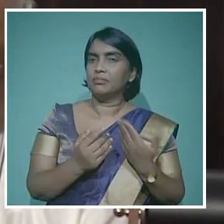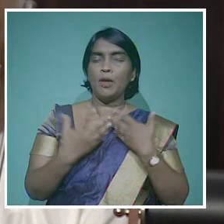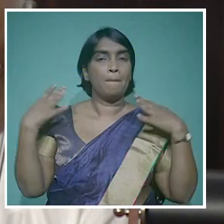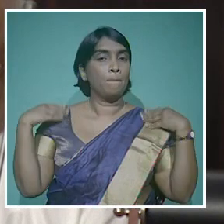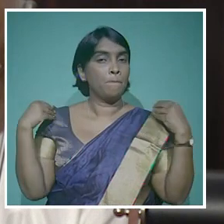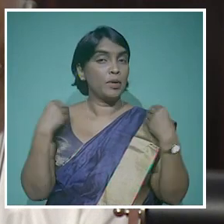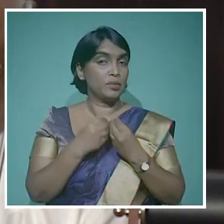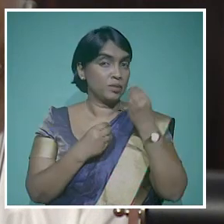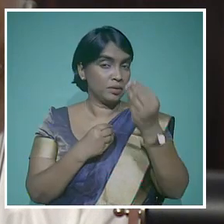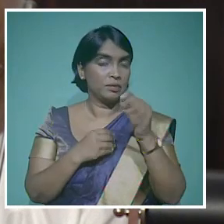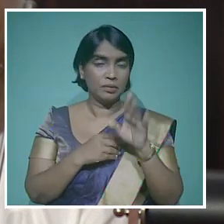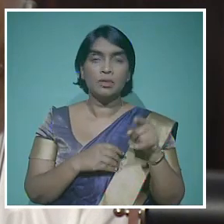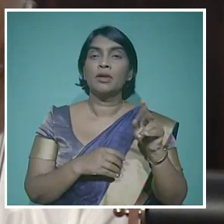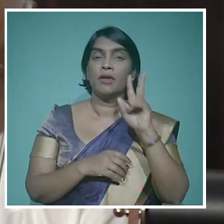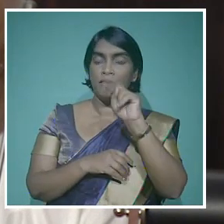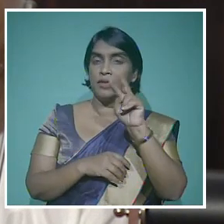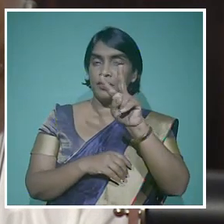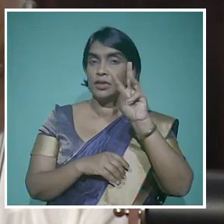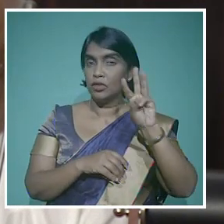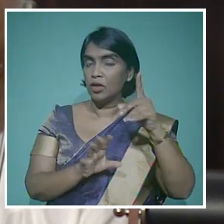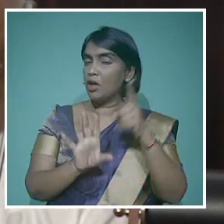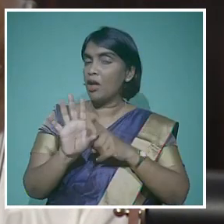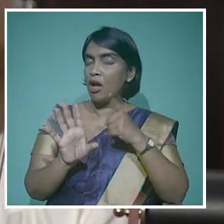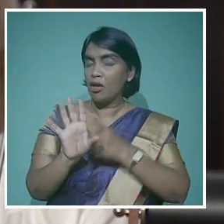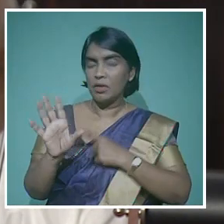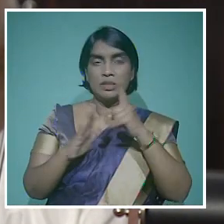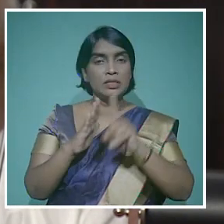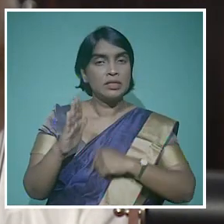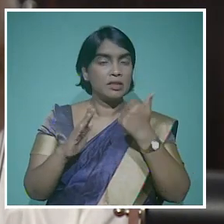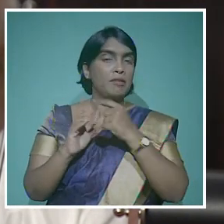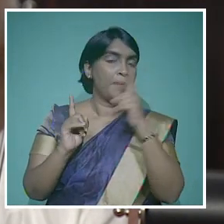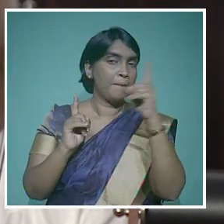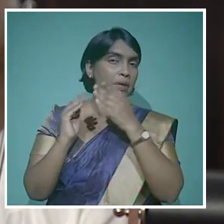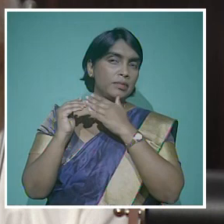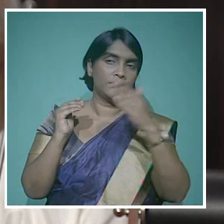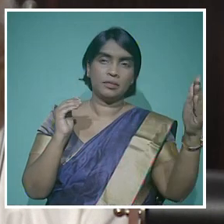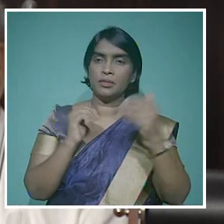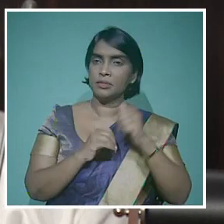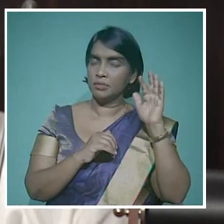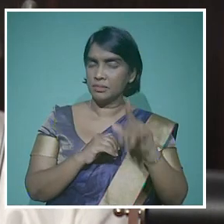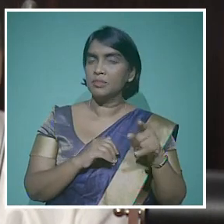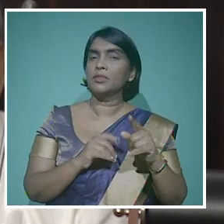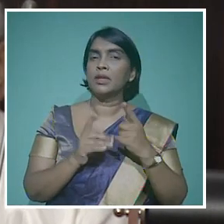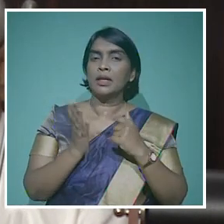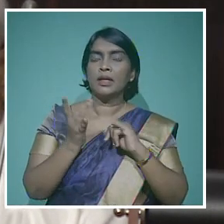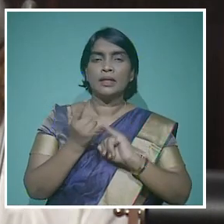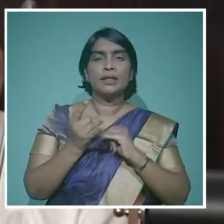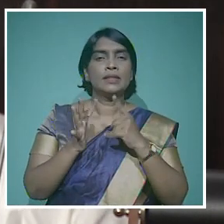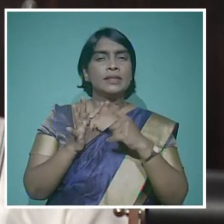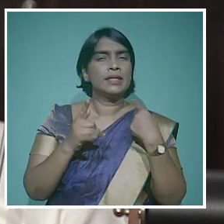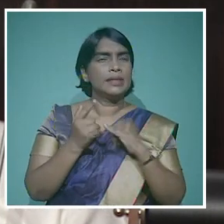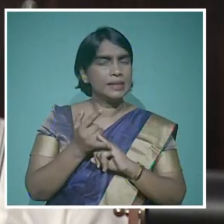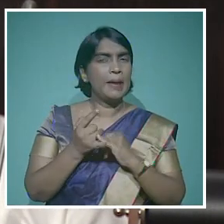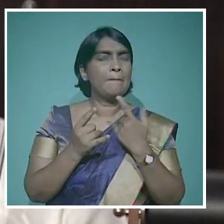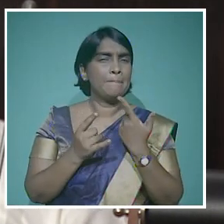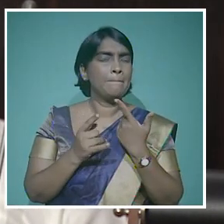පහසුකම් සැලසීම වෙනුවෙන් 2023 වසරේ ජනවාරි මාස පළවෙනි දින සිට ක්‍රියාත්මක පරිදි සෙස්බද්ධ